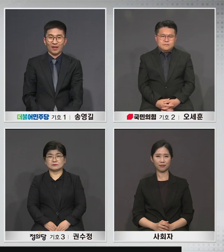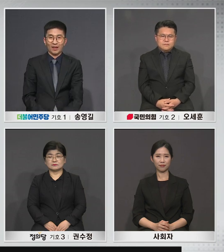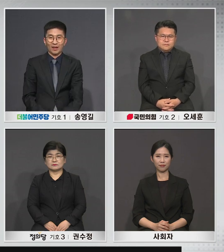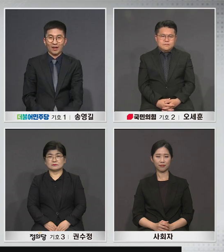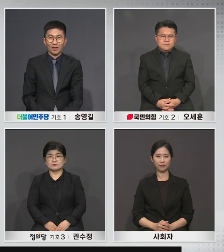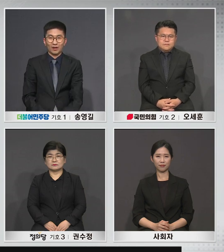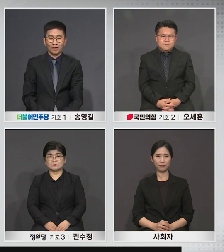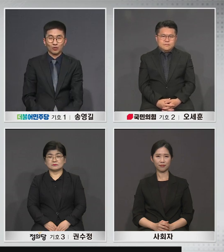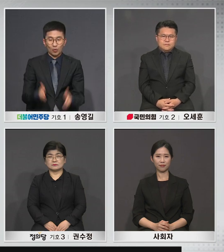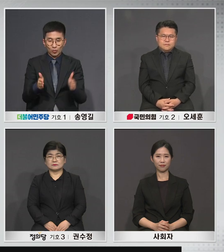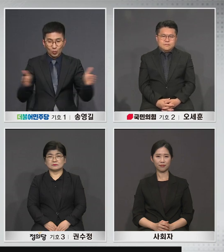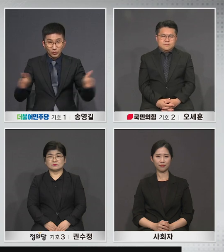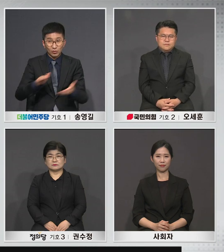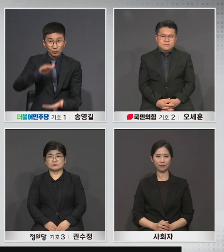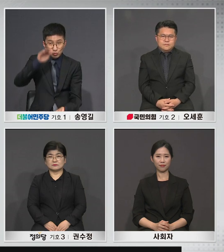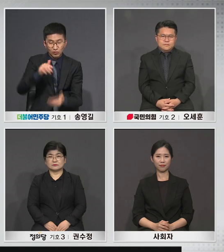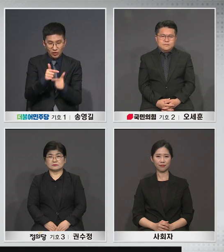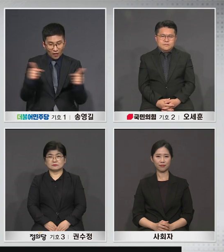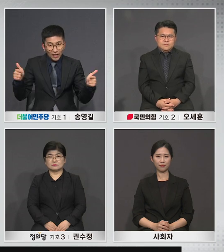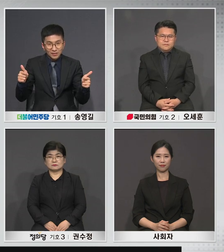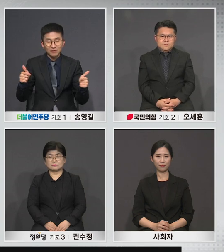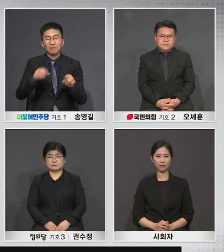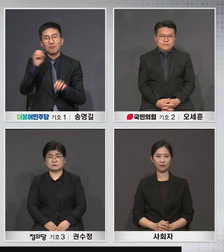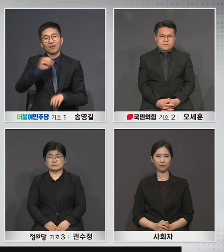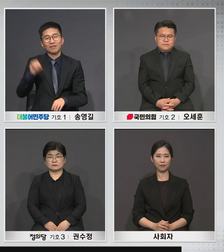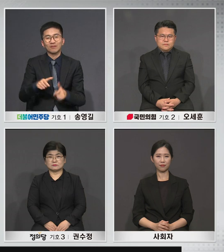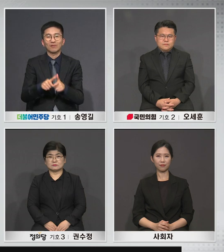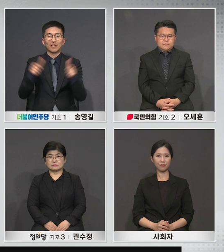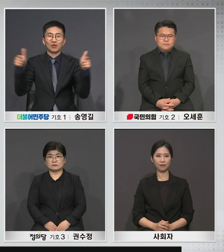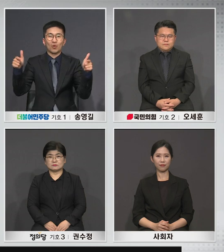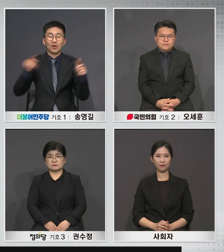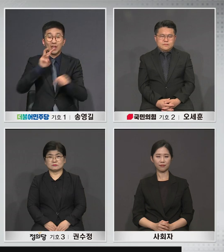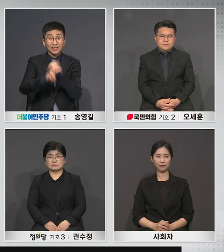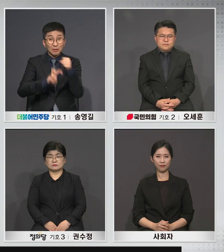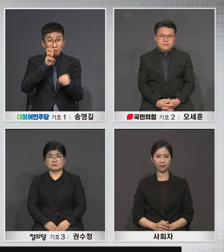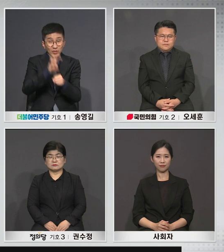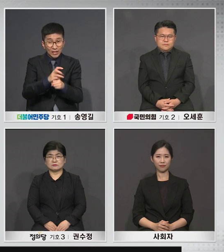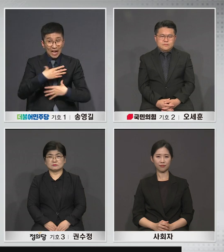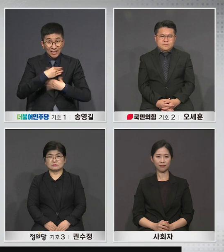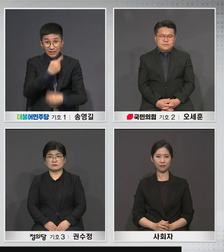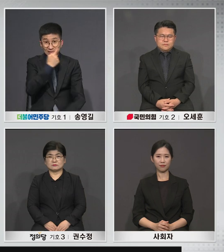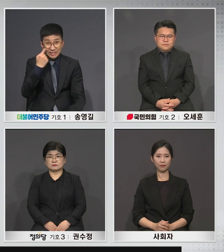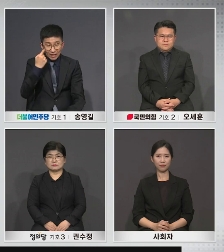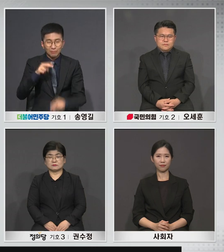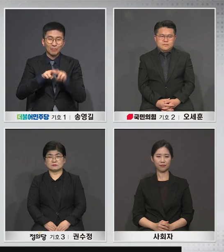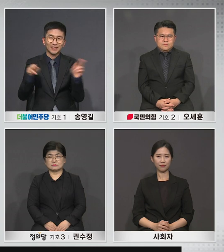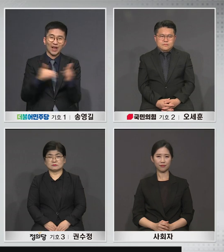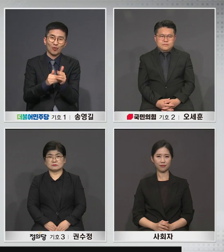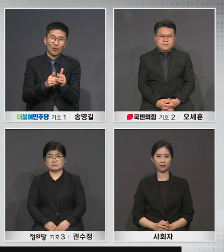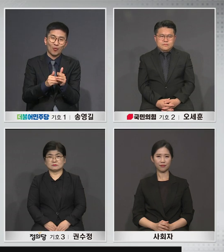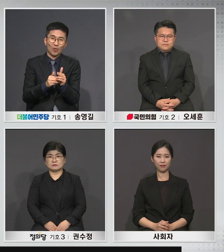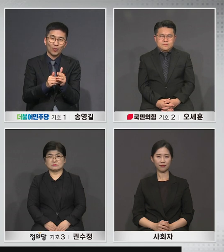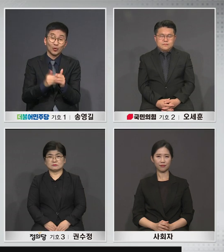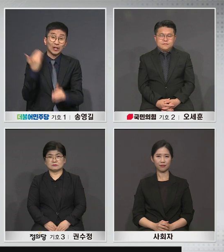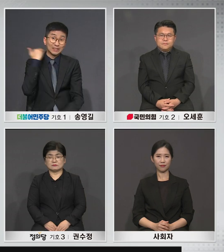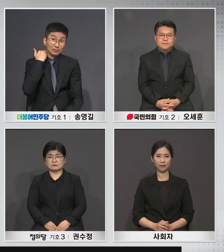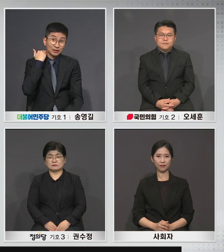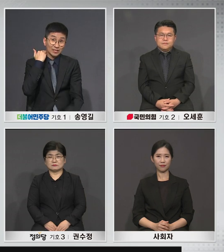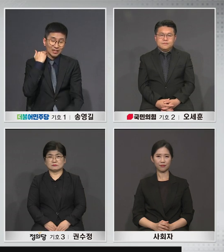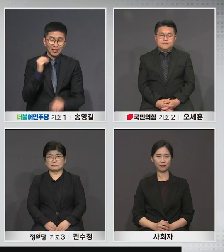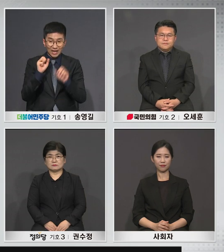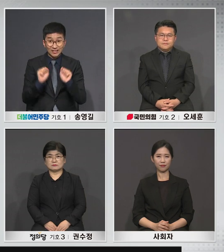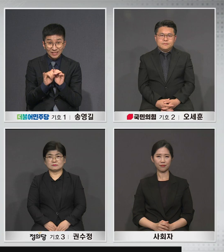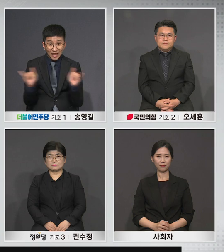400%, 500%까지 올리고 30년 안전진단 기준을 면제시키고 또 세입자한테 우선 입주권을 줘서